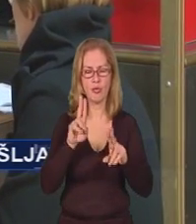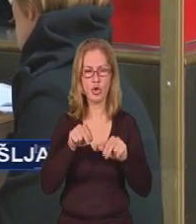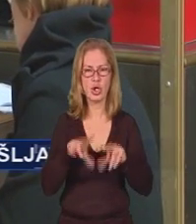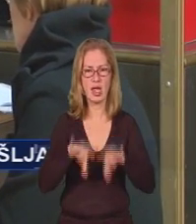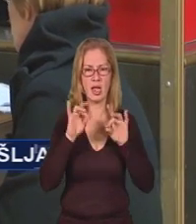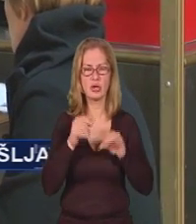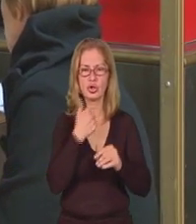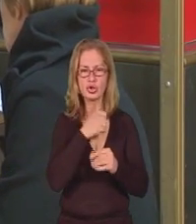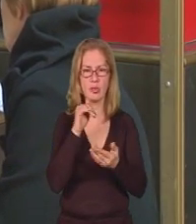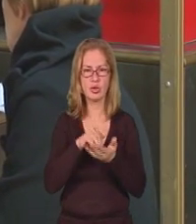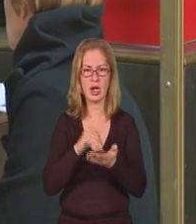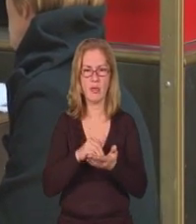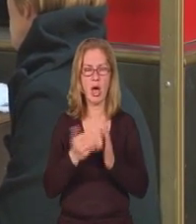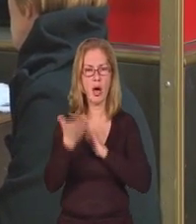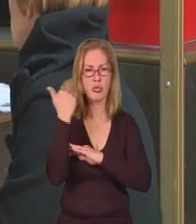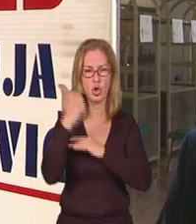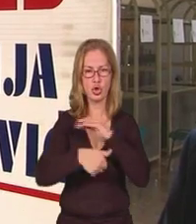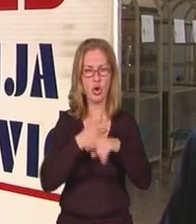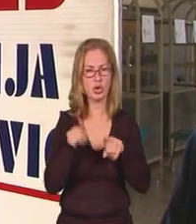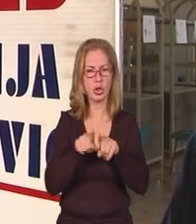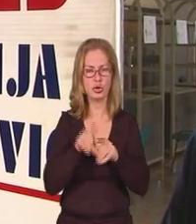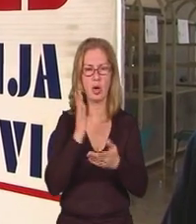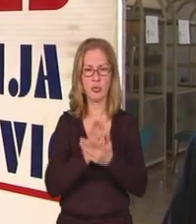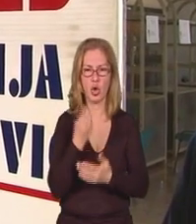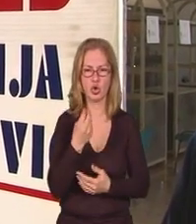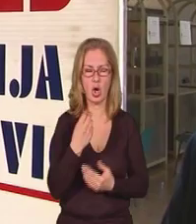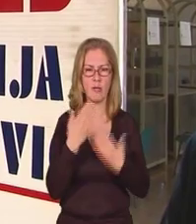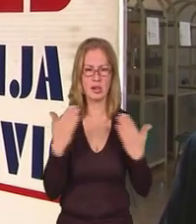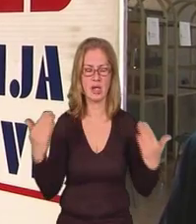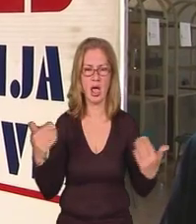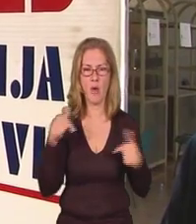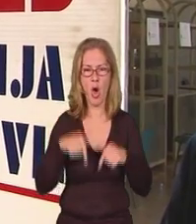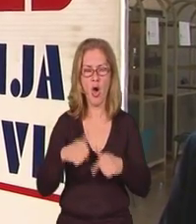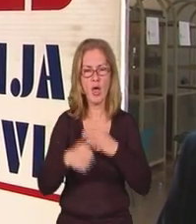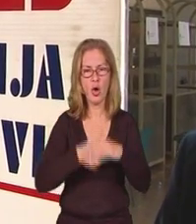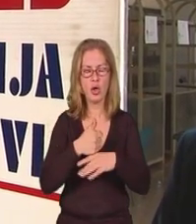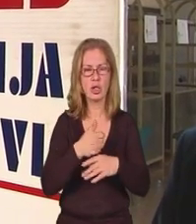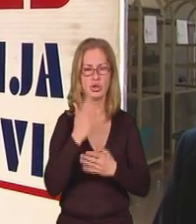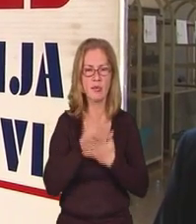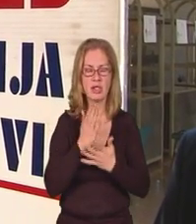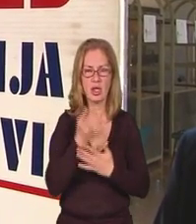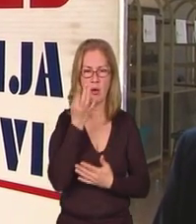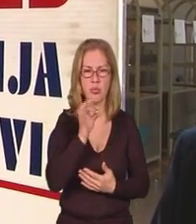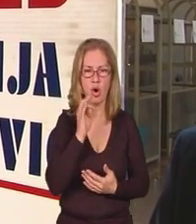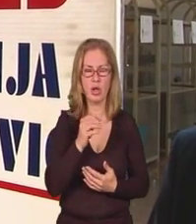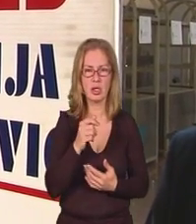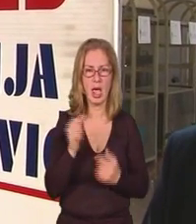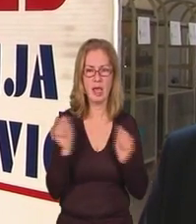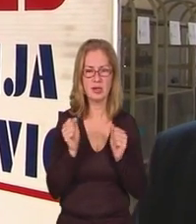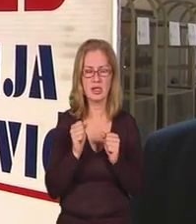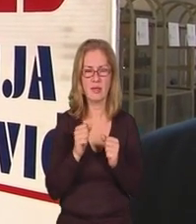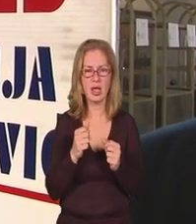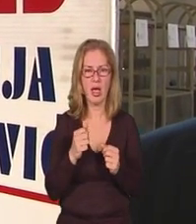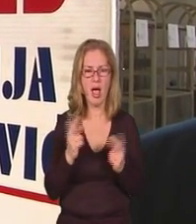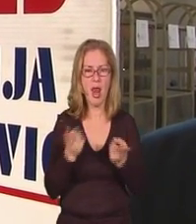da pronađe upravo ono što mu treba. Pa iskreno, prošli sajam je bio jako dobar, bilo je dosta kvalitetnog kadra, mislim da će ove godine biti još bolje, pogotovo što je sad zimski